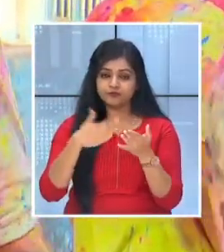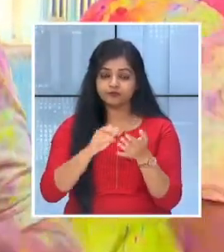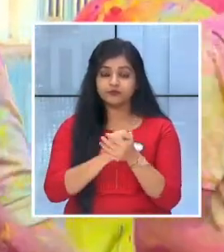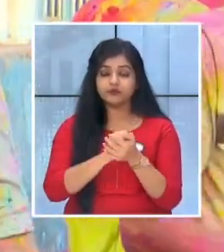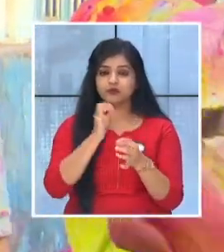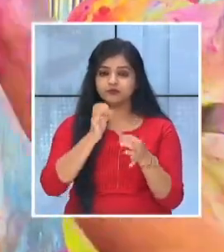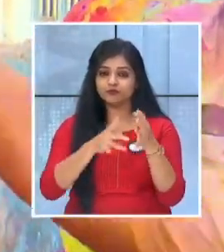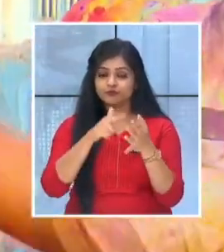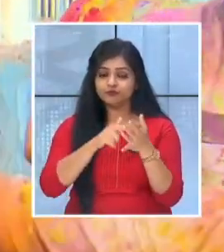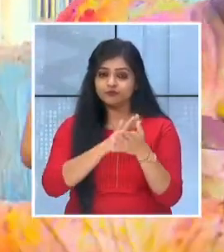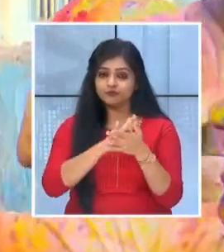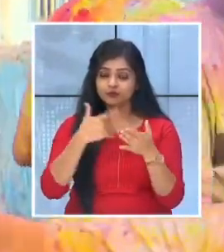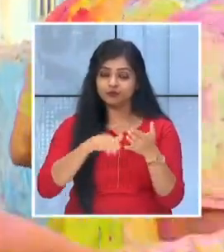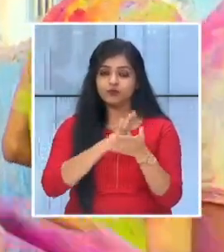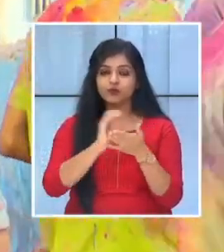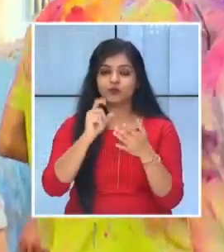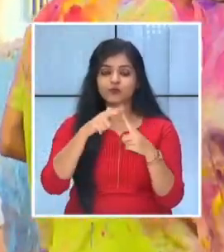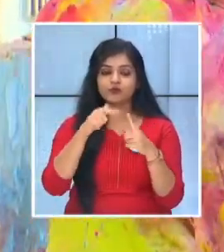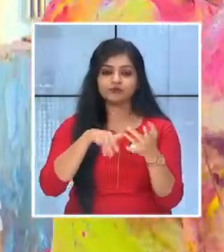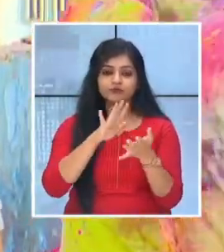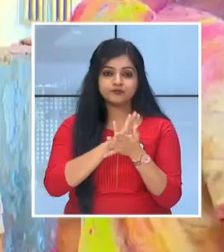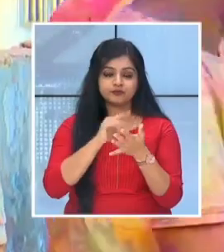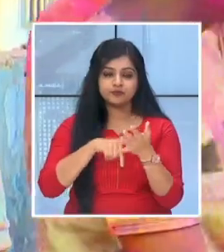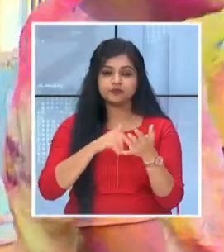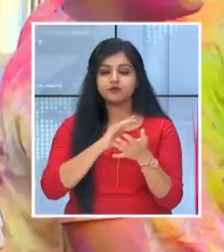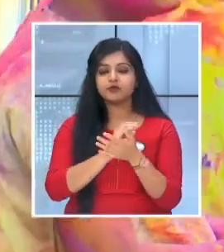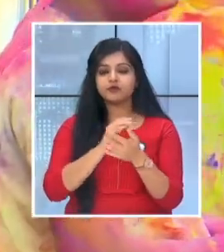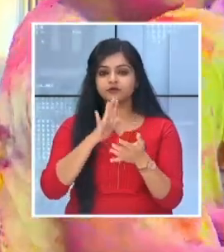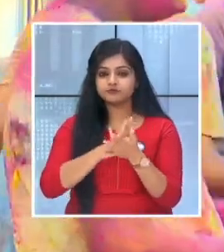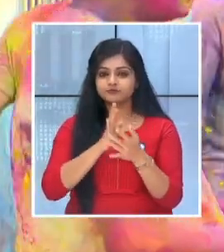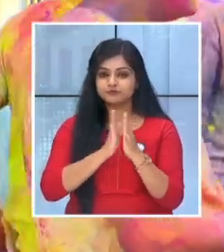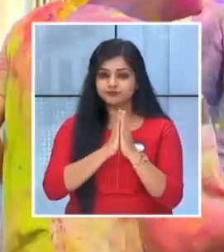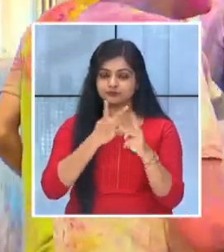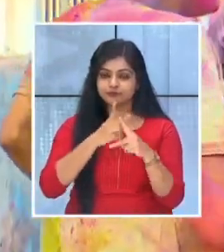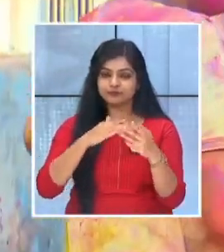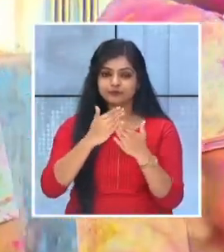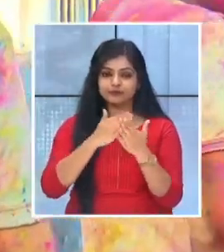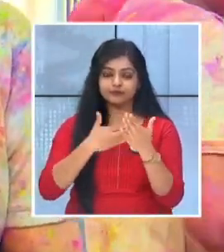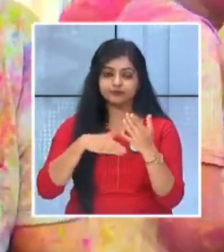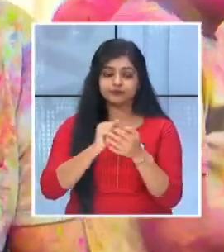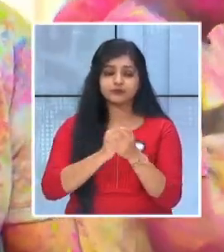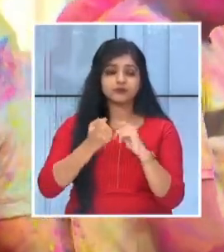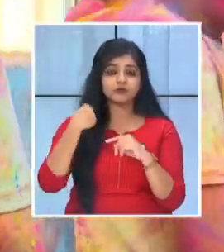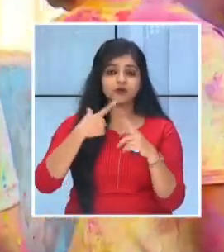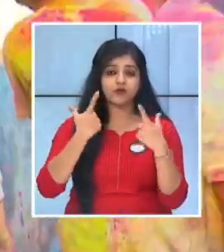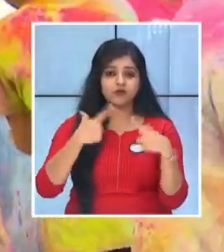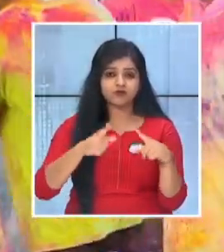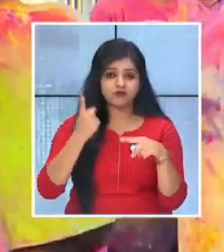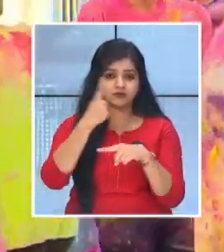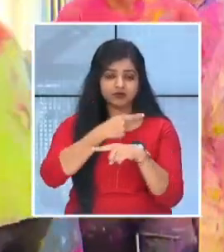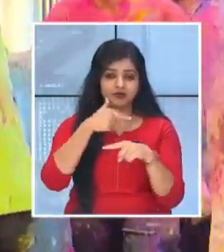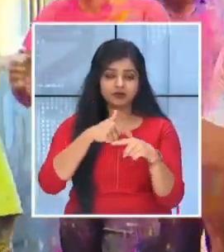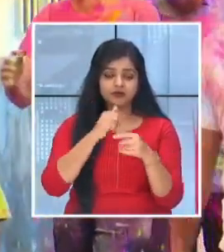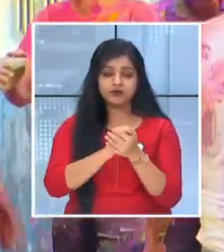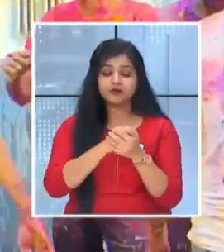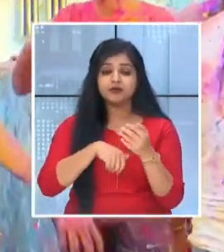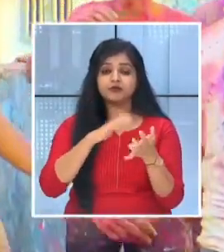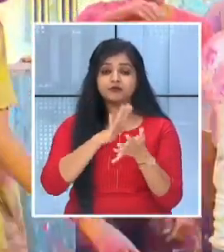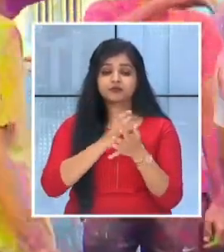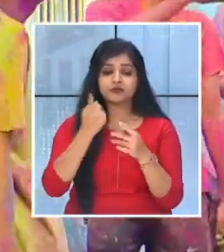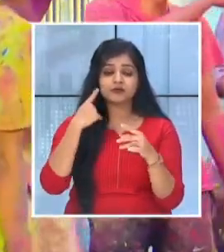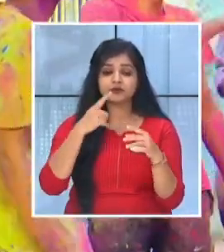കത്തിച്ച ശേഷമാണ് ഹോളി ആഘോഷിക്കേണ്ടത്. അപ്പൊ അതിന്റെ ചടങ്ങുകളാണ് ഇപ്പം നടന്നുകൊണ്ടിരിക്കുന്നത്. ഇന്നലെ പ്രത്യേകിച്ച് ഈ അവധി ദിവസം ആയതുകൊണ്ടാണ് ഇന്നലെ കുറെ ആൾക്കാർ ആഘോഷിച്ചു. കാരണം